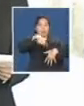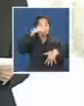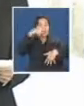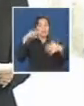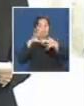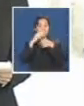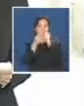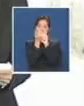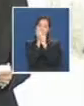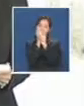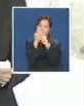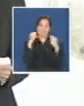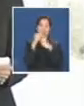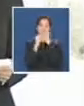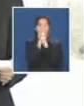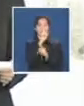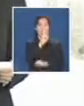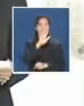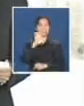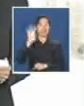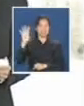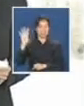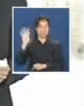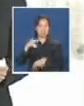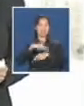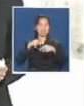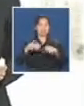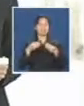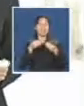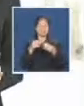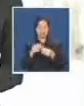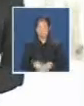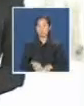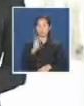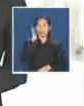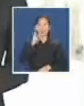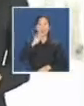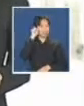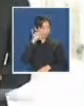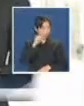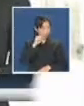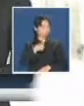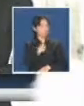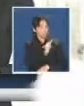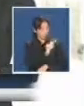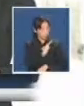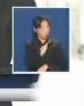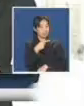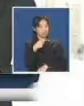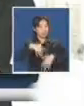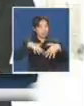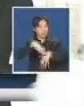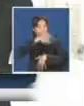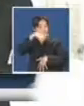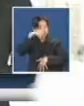รับปีใหม่2554นี้ค่ะใช่แล้วครับและเราสองคนนะครับก่อนอื่นก็ต้องขออนุญาตกราบสวัสดีปีใหม่ไปยังคุณผู้